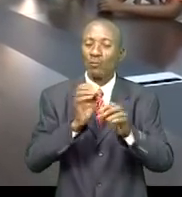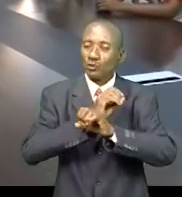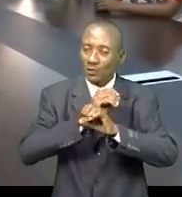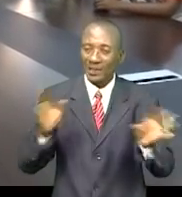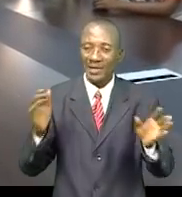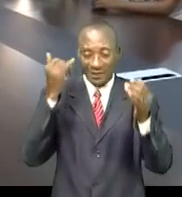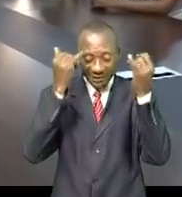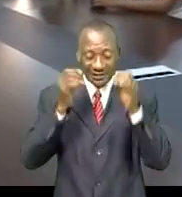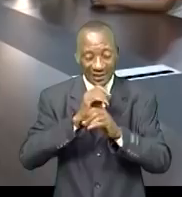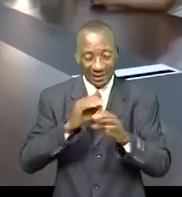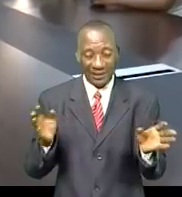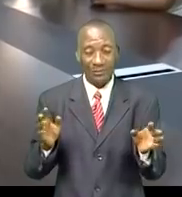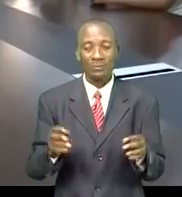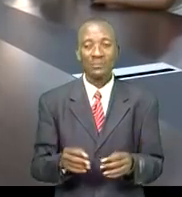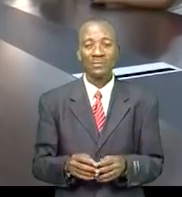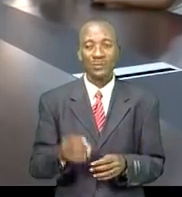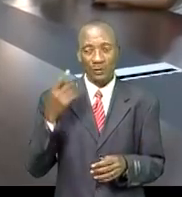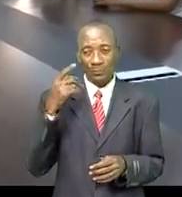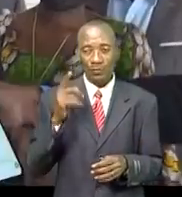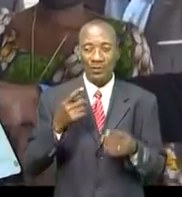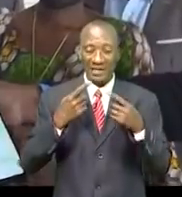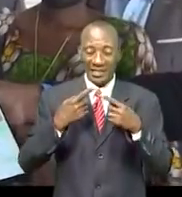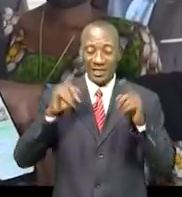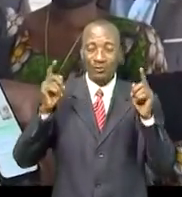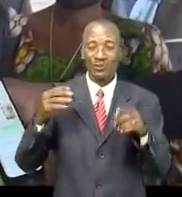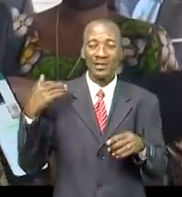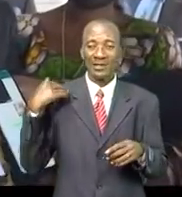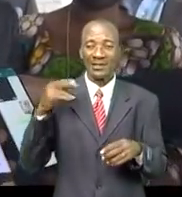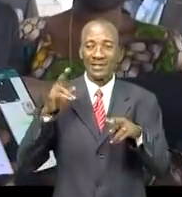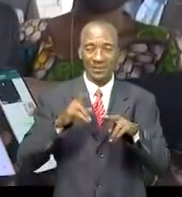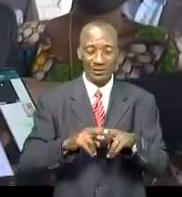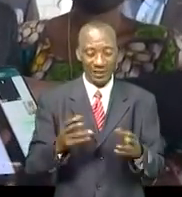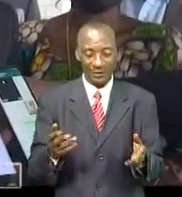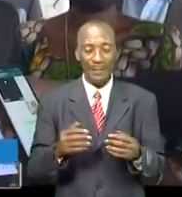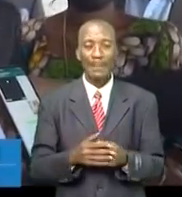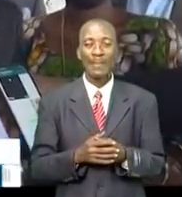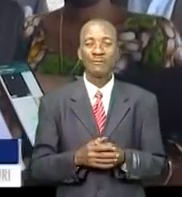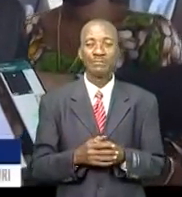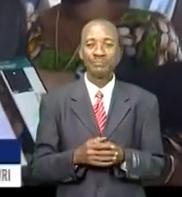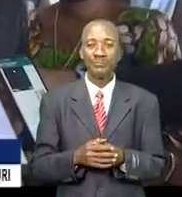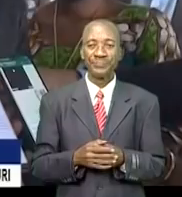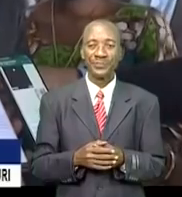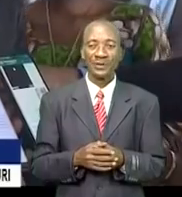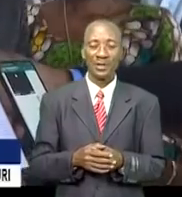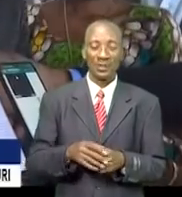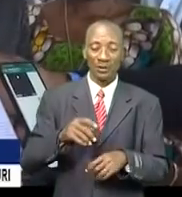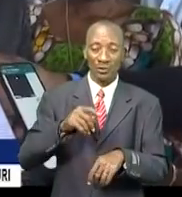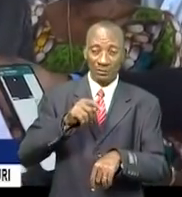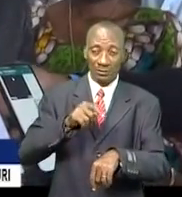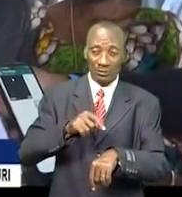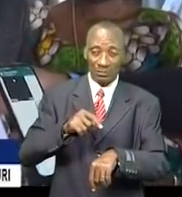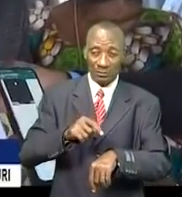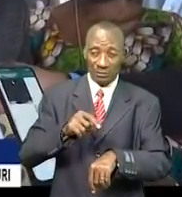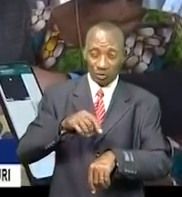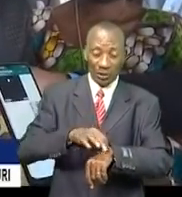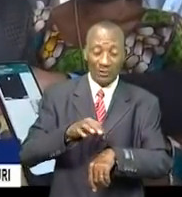d'une contribution pour la réussite de l'état de siège. Et c'était pour nous l'occasion de lui apporter nos